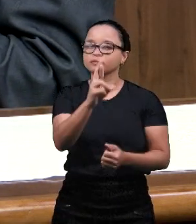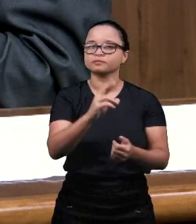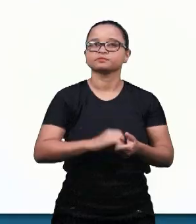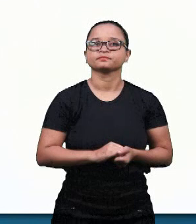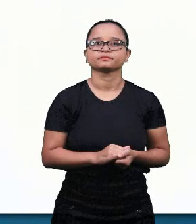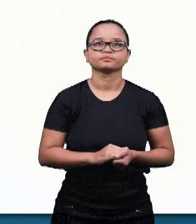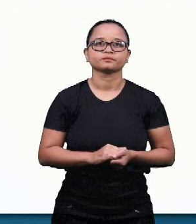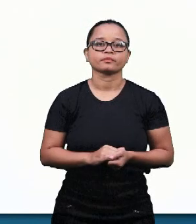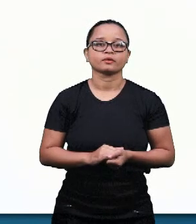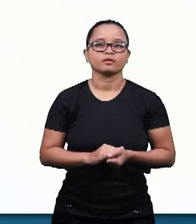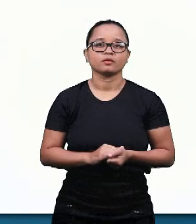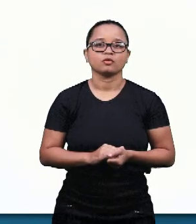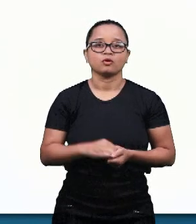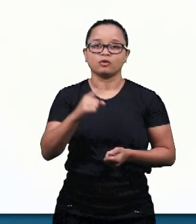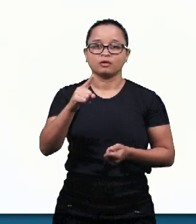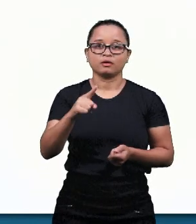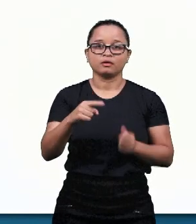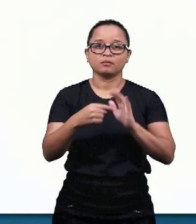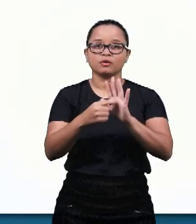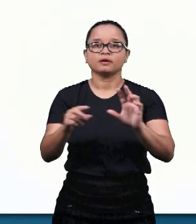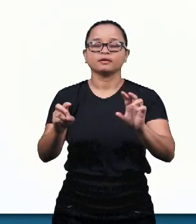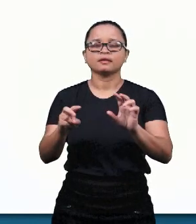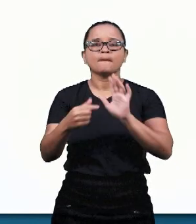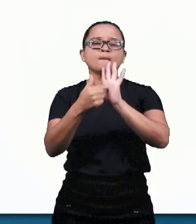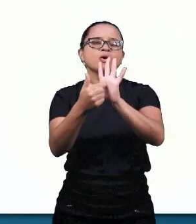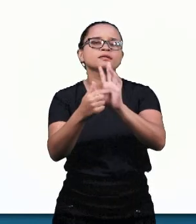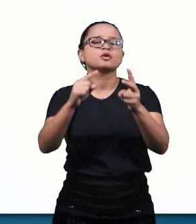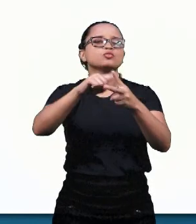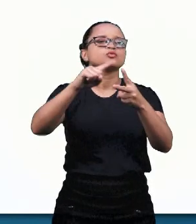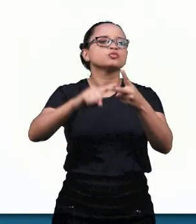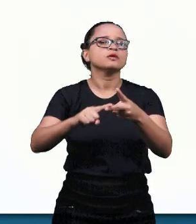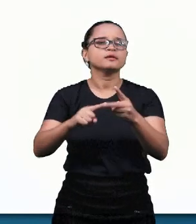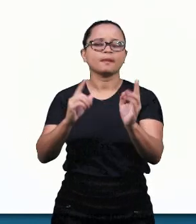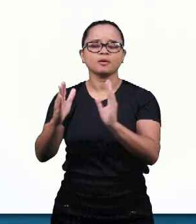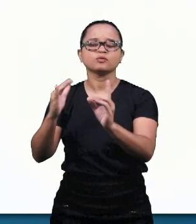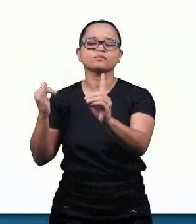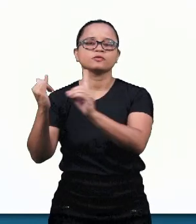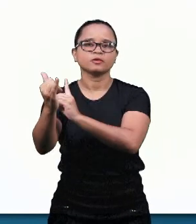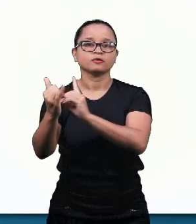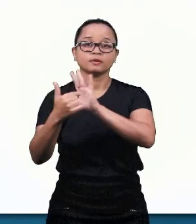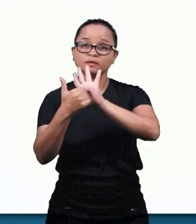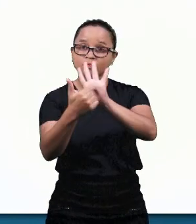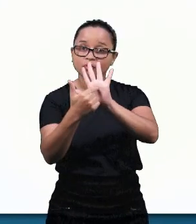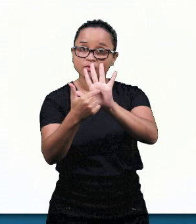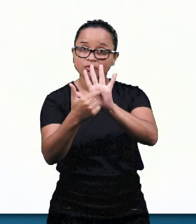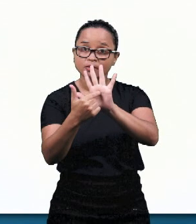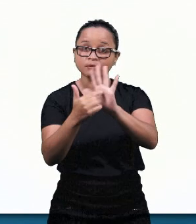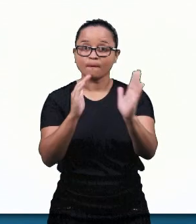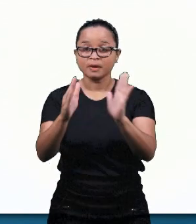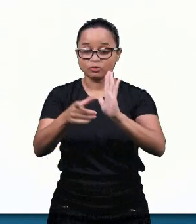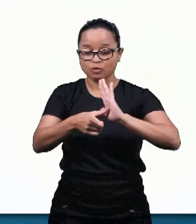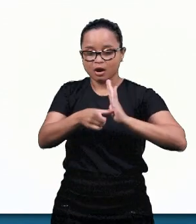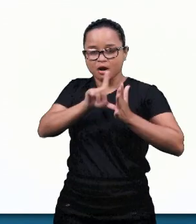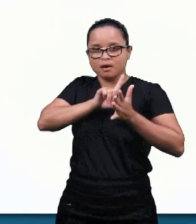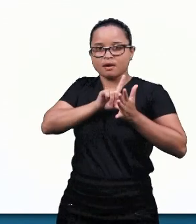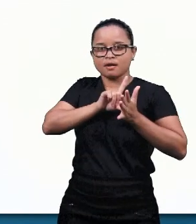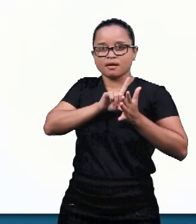prophétiques qui identifient le moment qui a précédé la réforme religieuse du XVIe